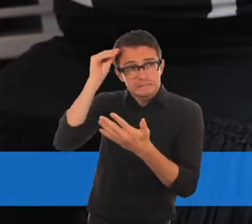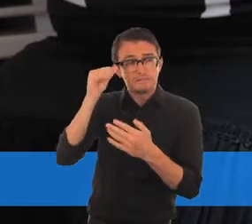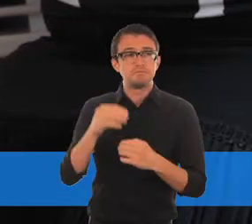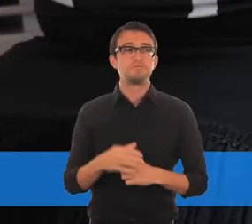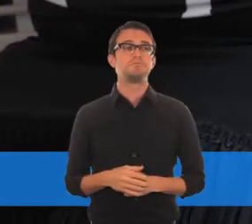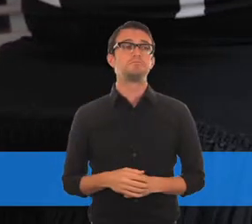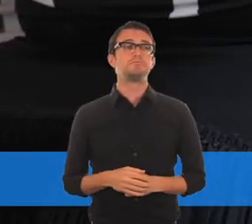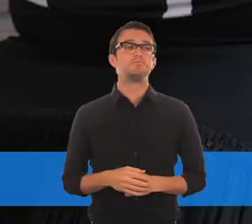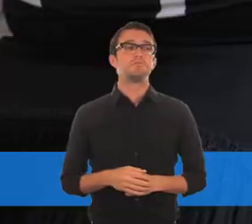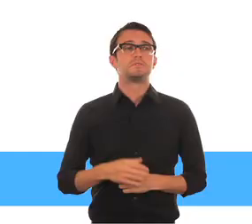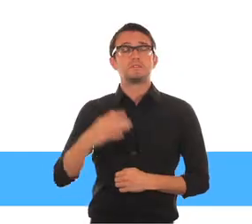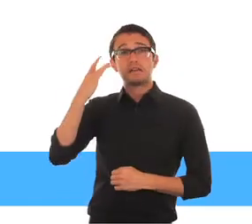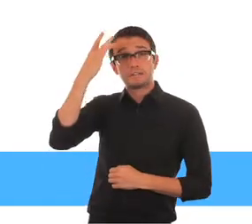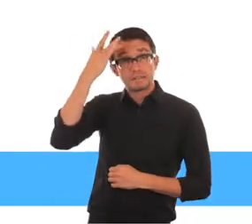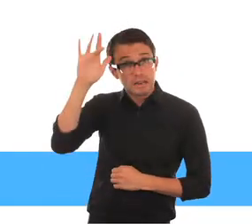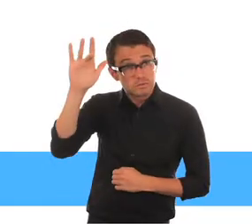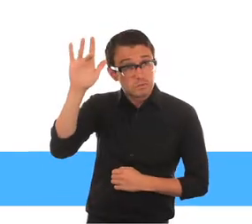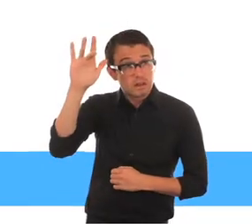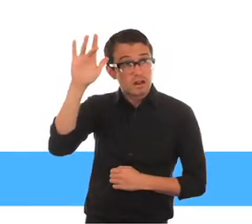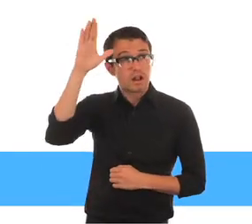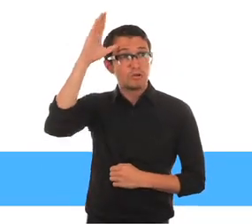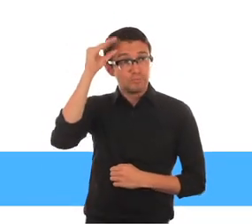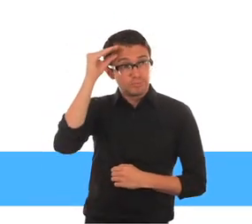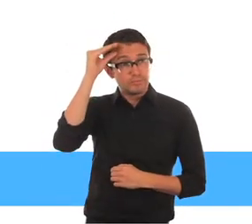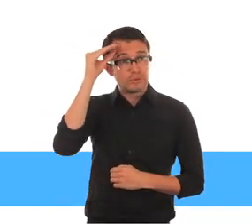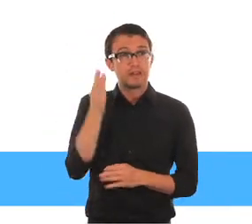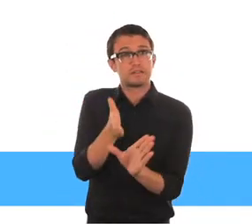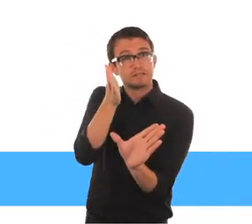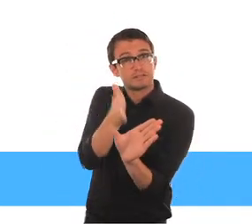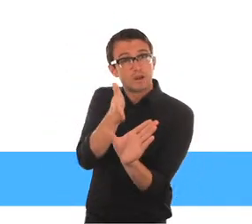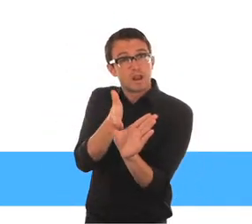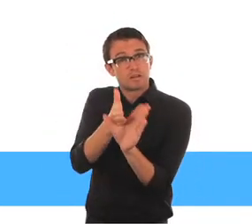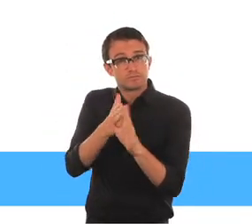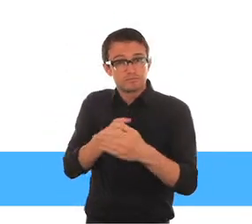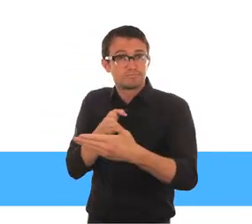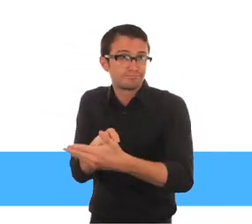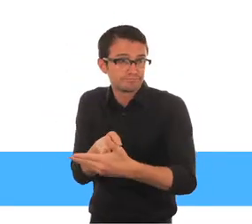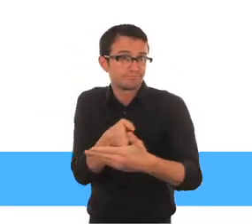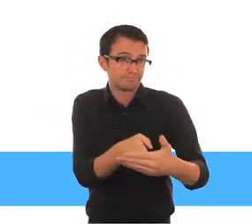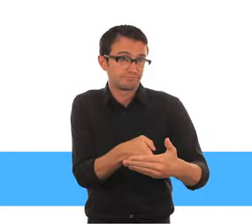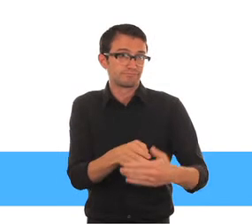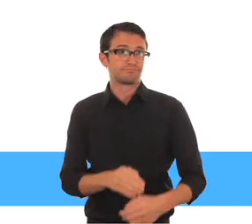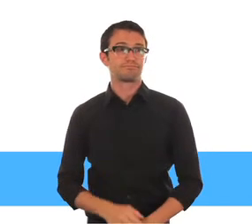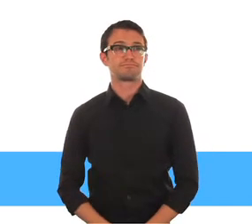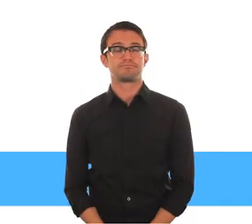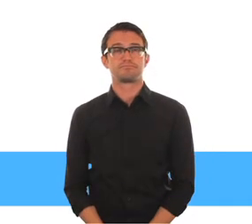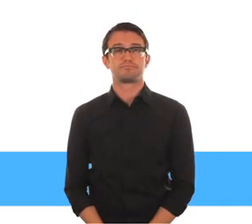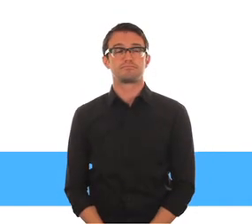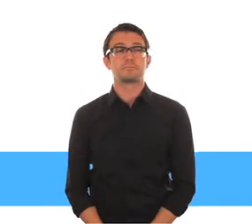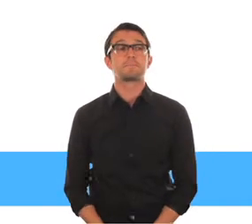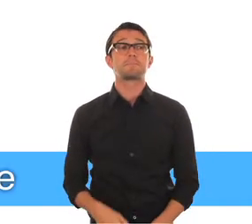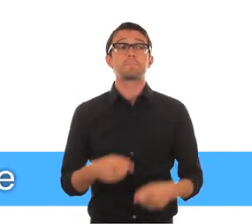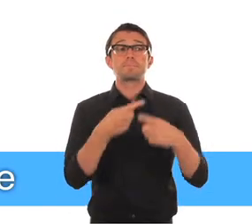troubles de communication et d'apprentissage et une déficience intellectuelle ou psychosociale. Enfant ayant des troubles d'apprentissage en salle